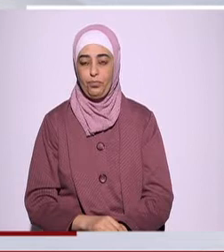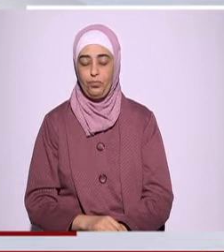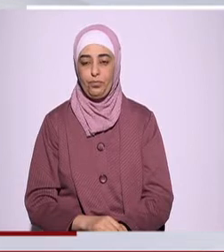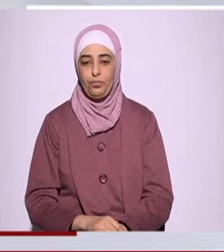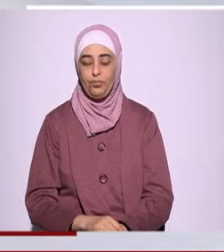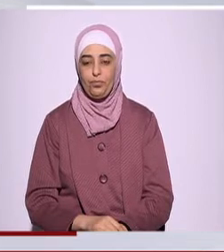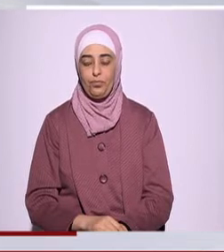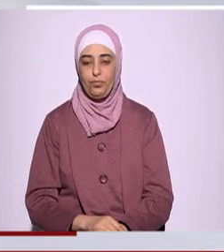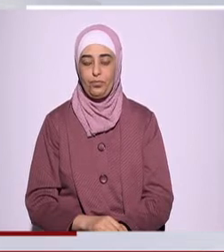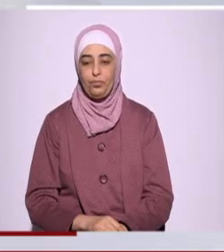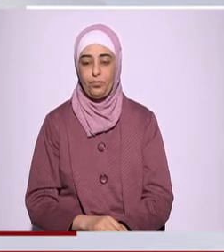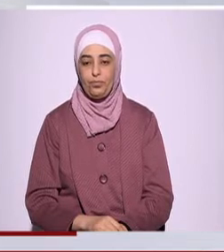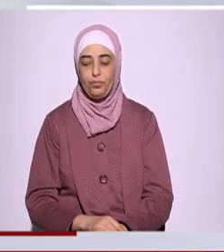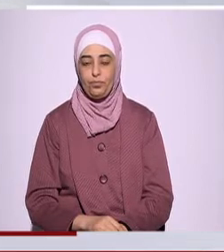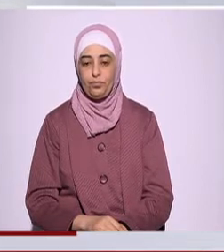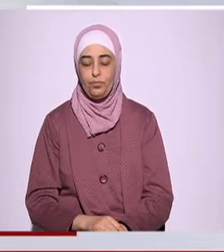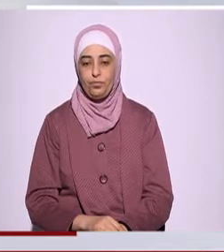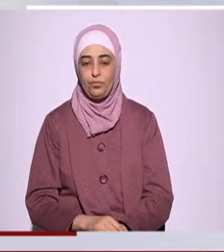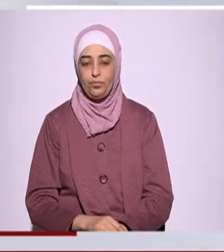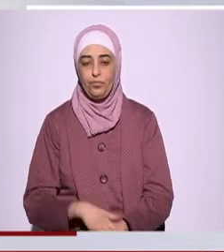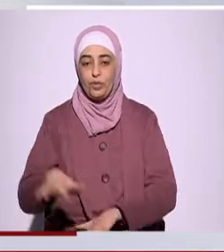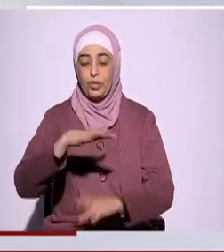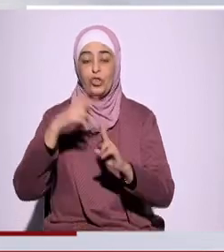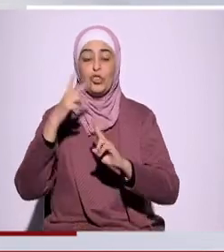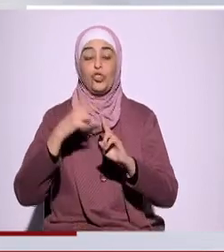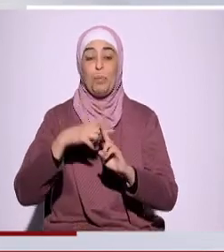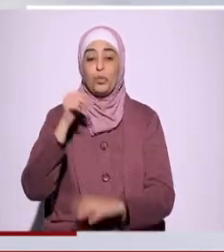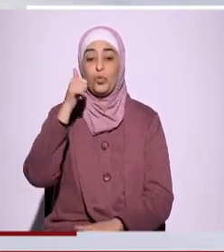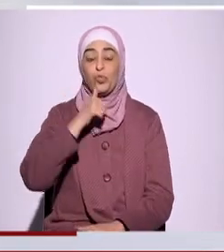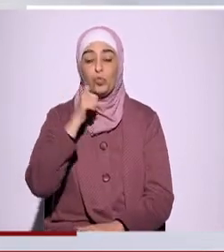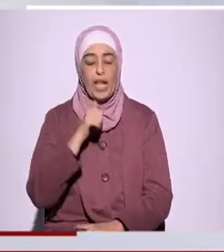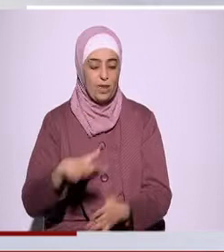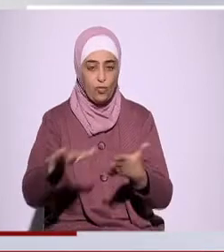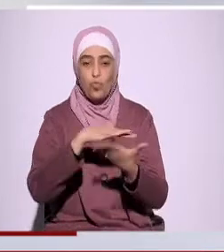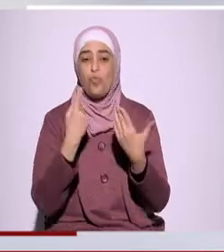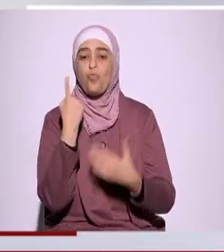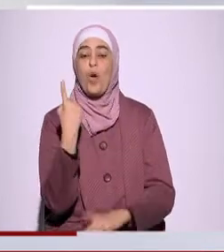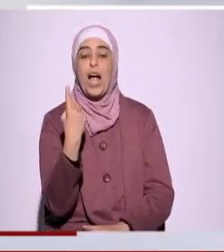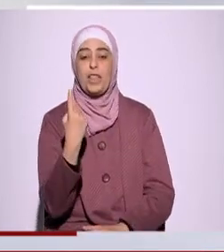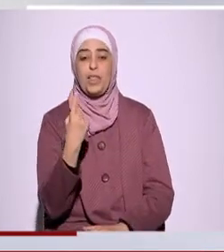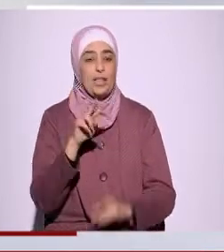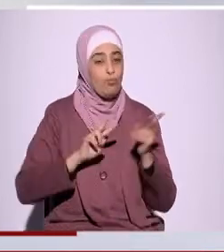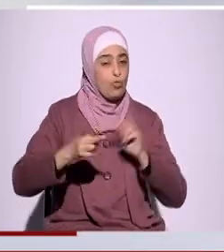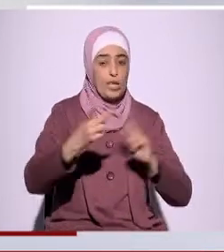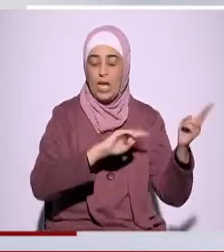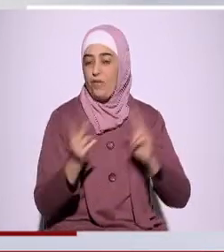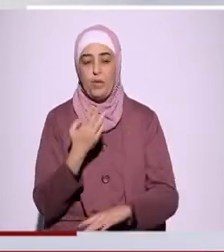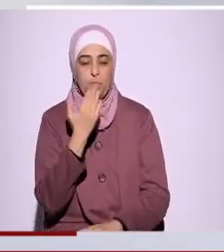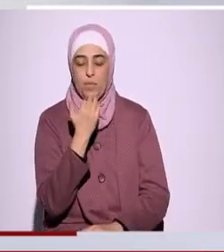التسليه السياسيه، والتي لو فطن لها الشعب السوداني. الشعب السوداني الان قد قال كلمته، والآن كل